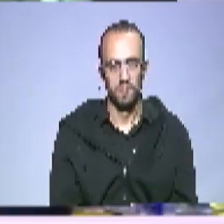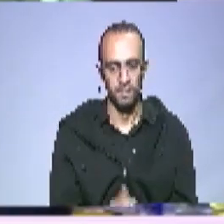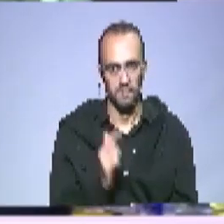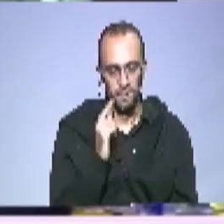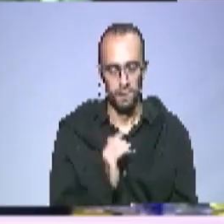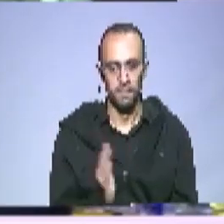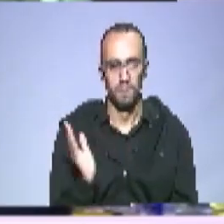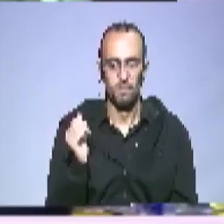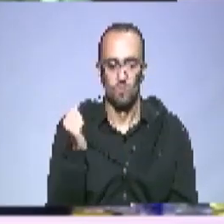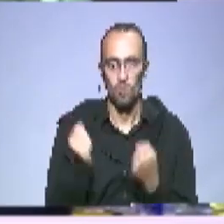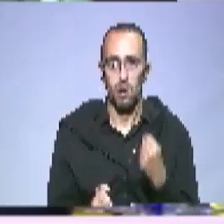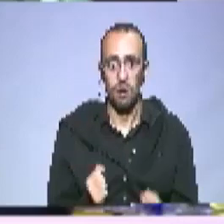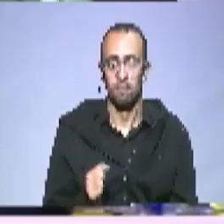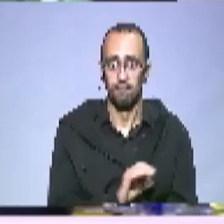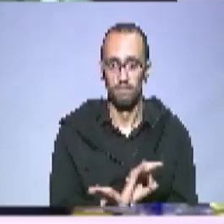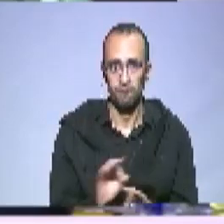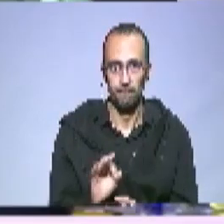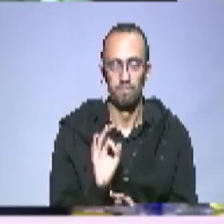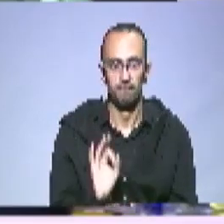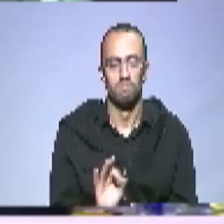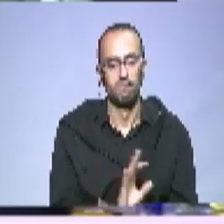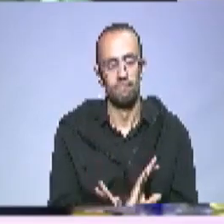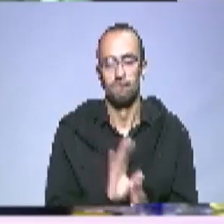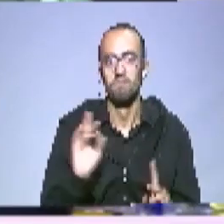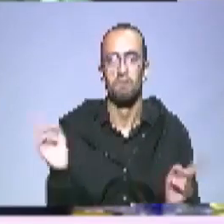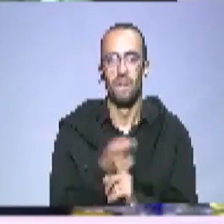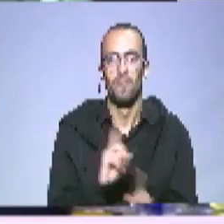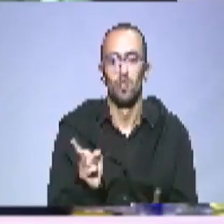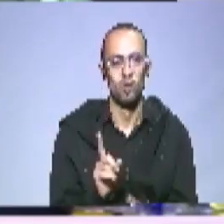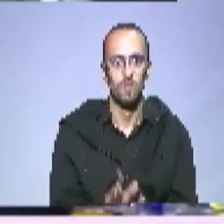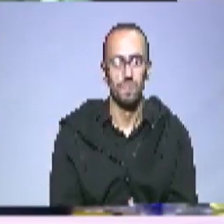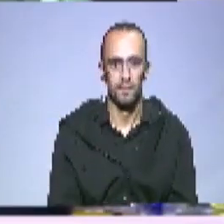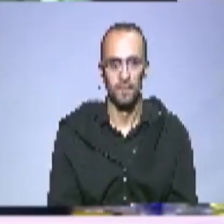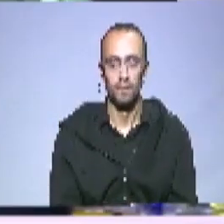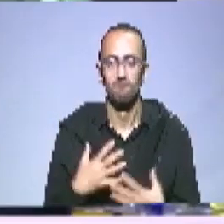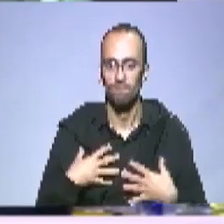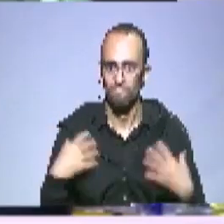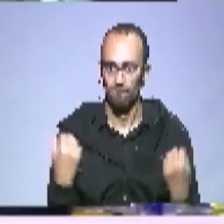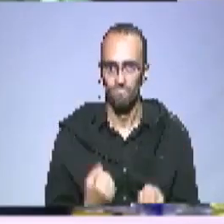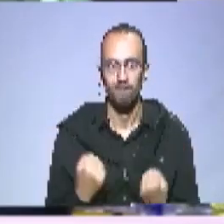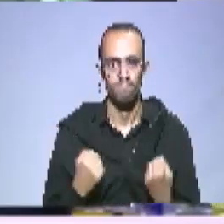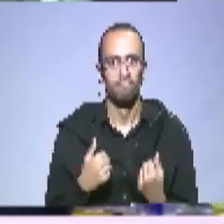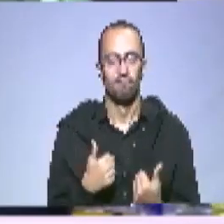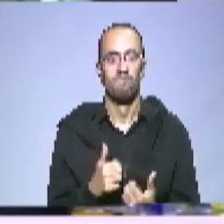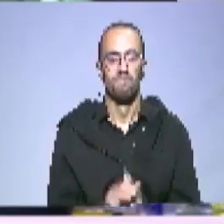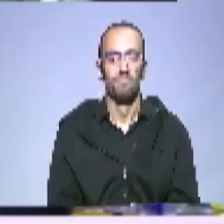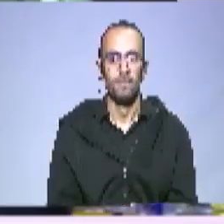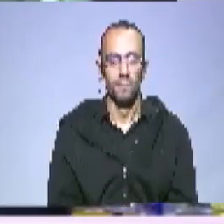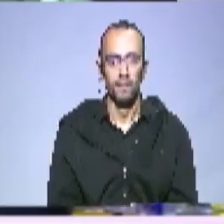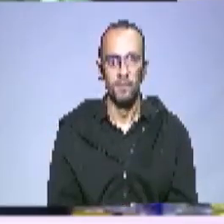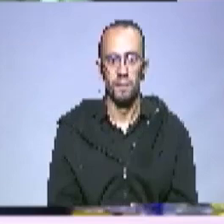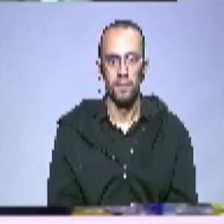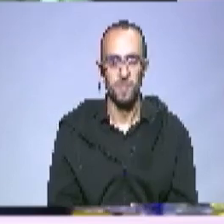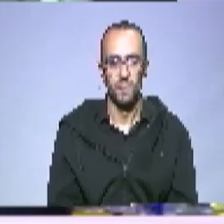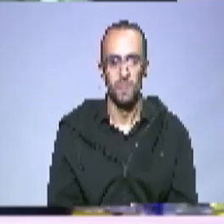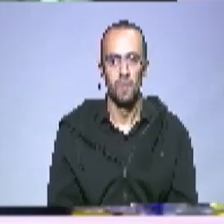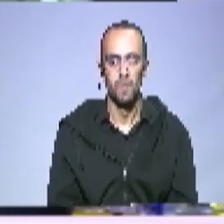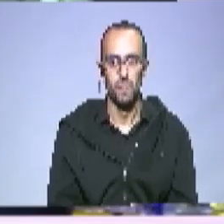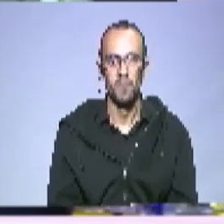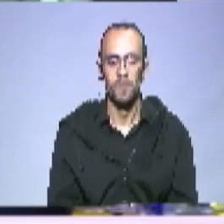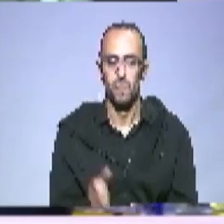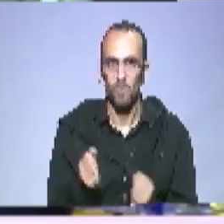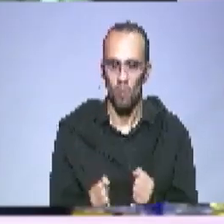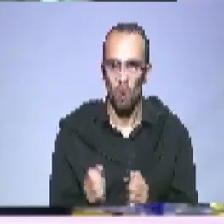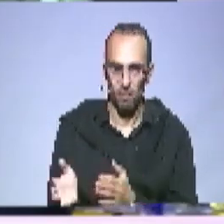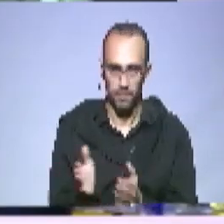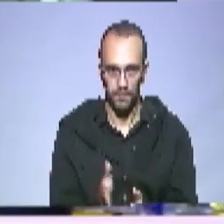نعمل واحدة ملوخية ناشفة رائعة ومغذية جدا. نجيب الحاجة بتاع الملوخية، احنا عملنا الملوخية